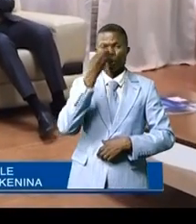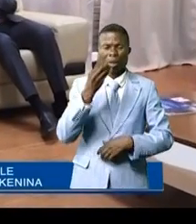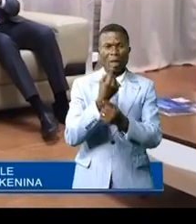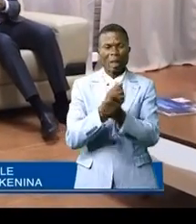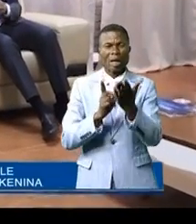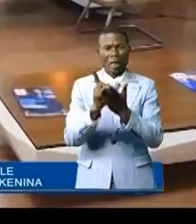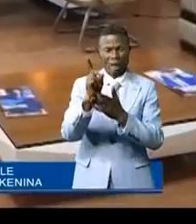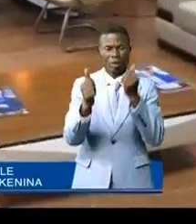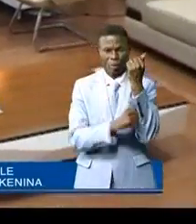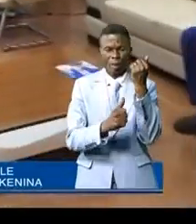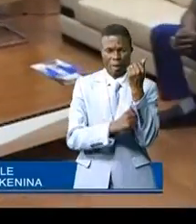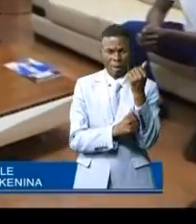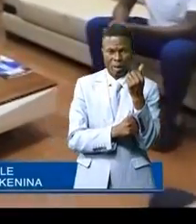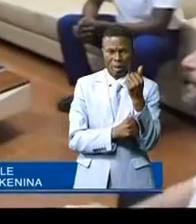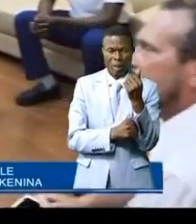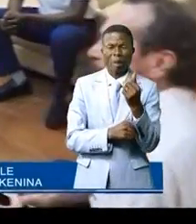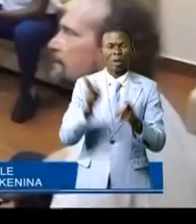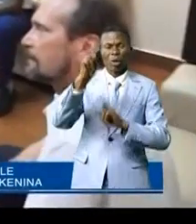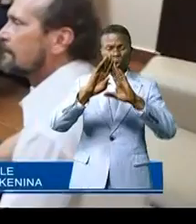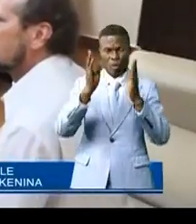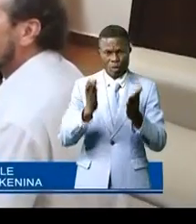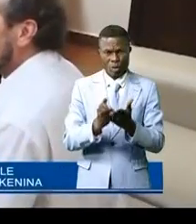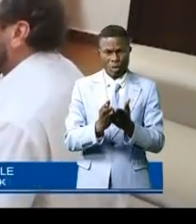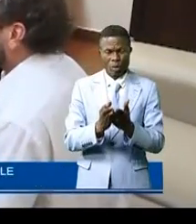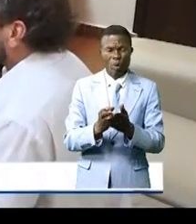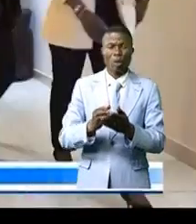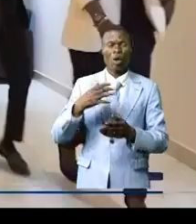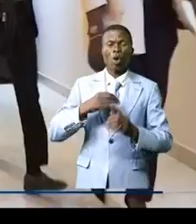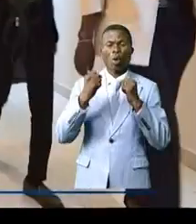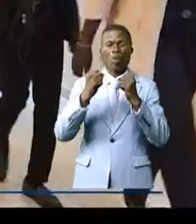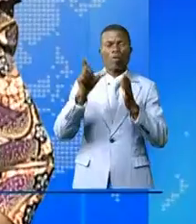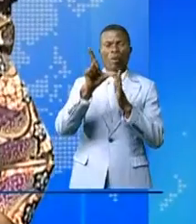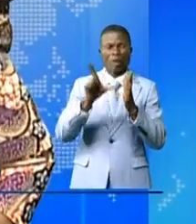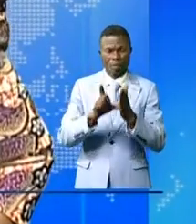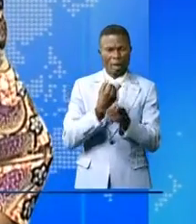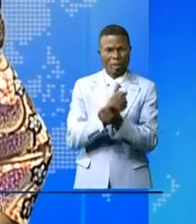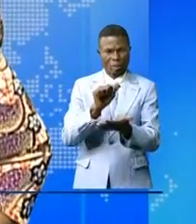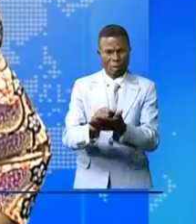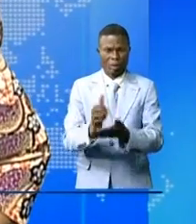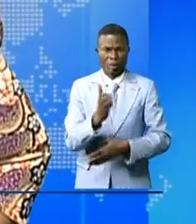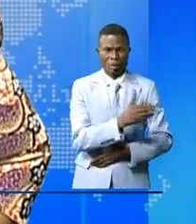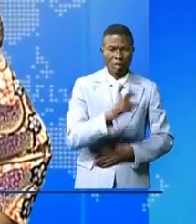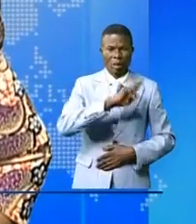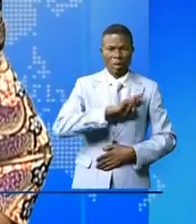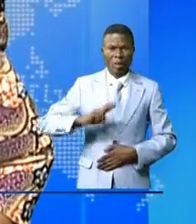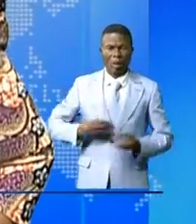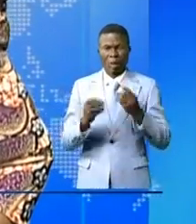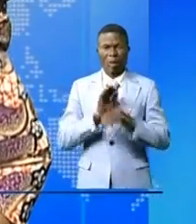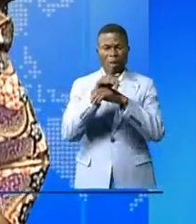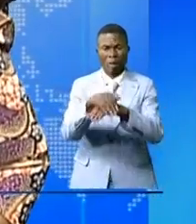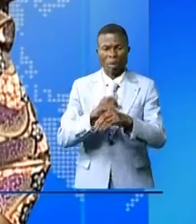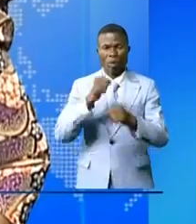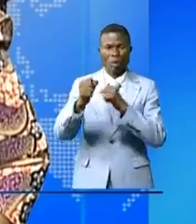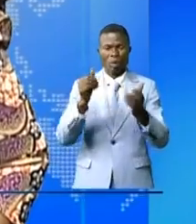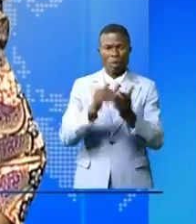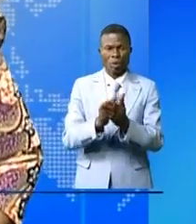des droits inaliénables des citoyens, en plus de la souveraineté de la loi. La RDC s'est engagée dans la lutte contre